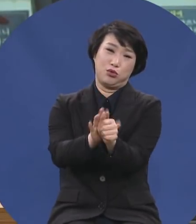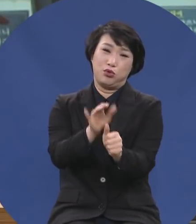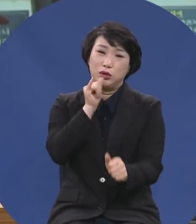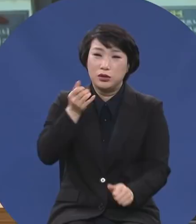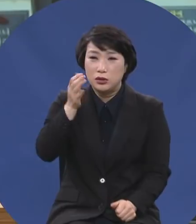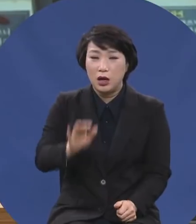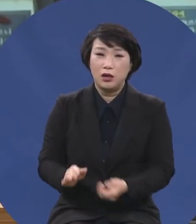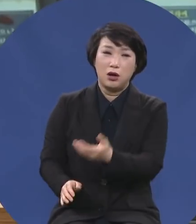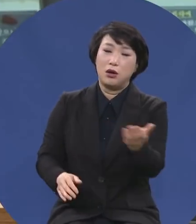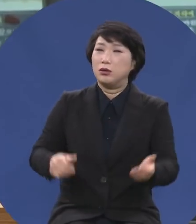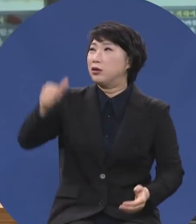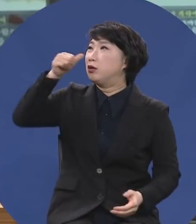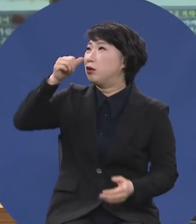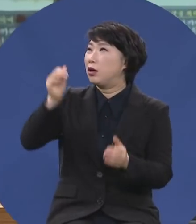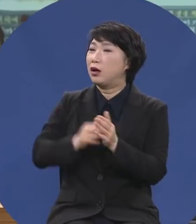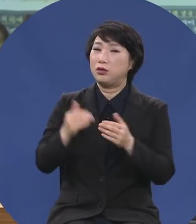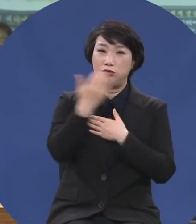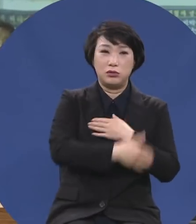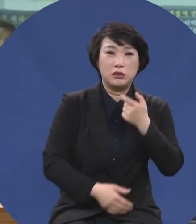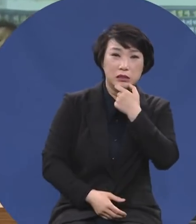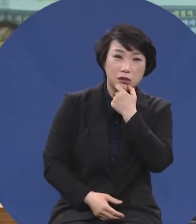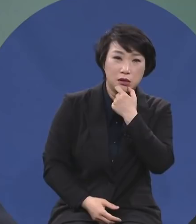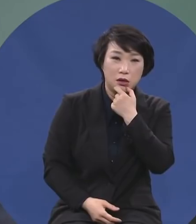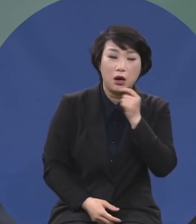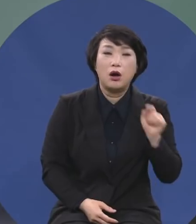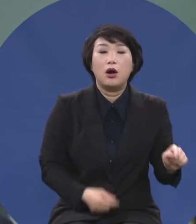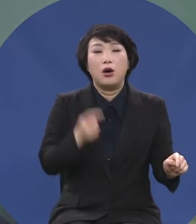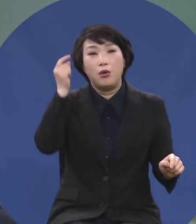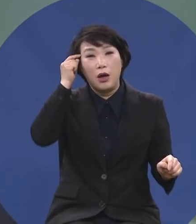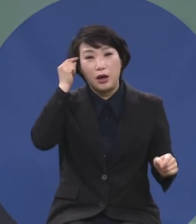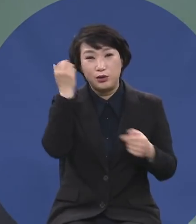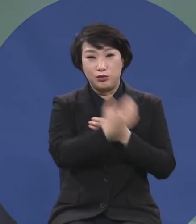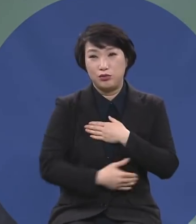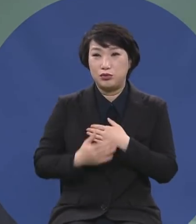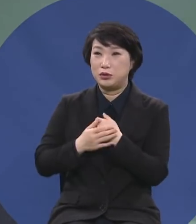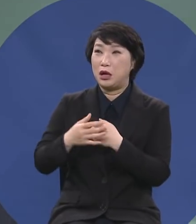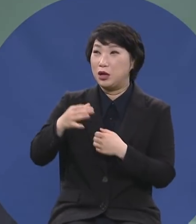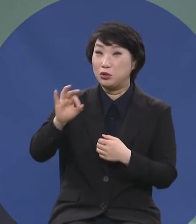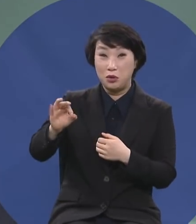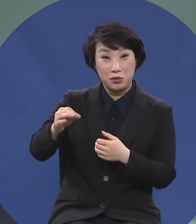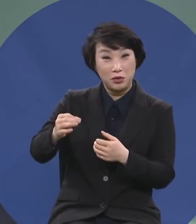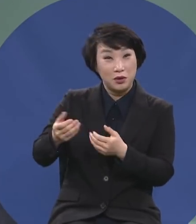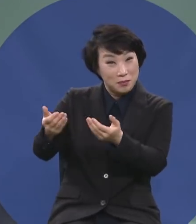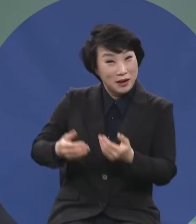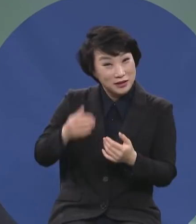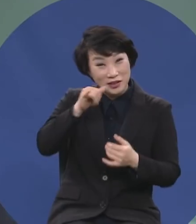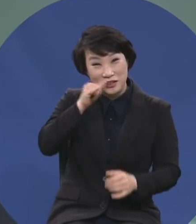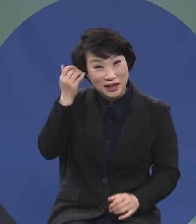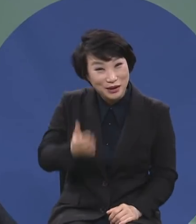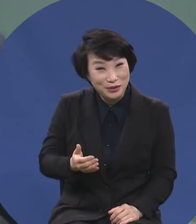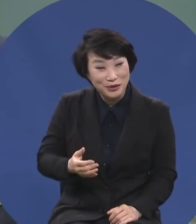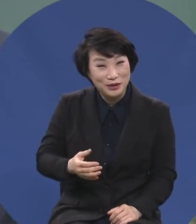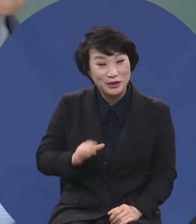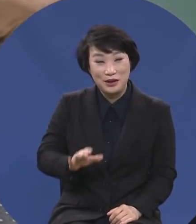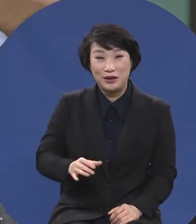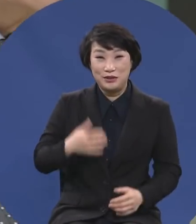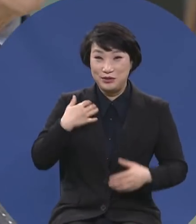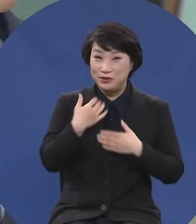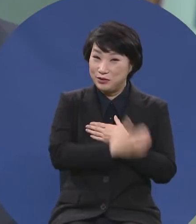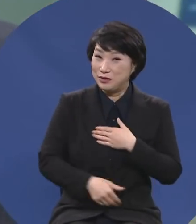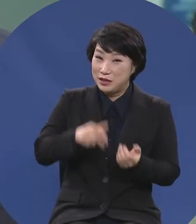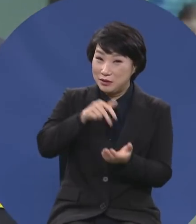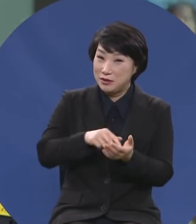불구하고 육신은 그게 싫어. 왜? 육신에게 돈이 나오나? 육신에게 재미가